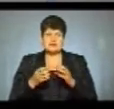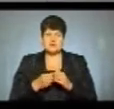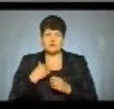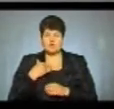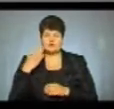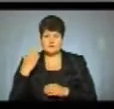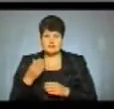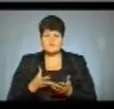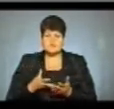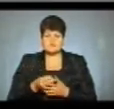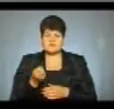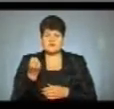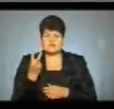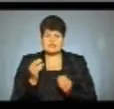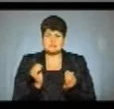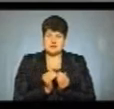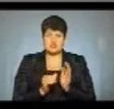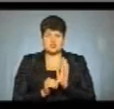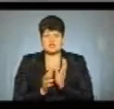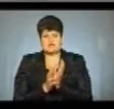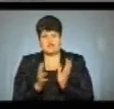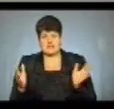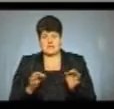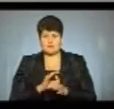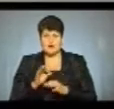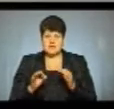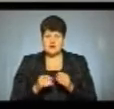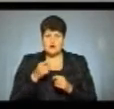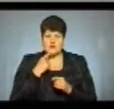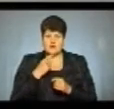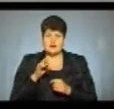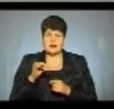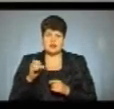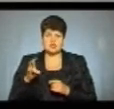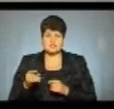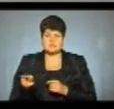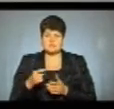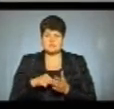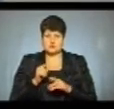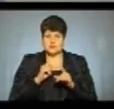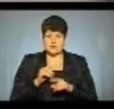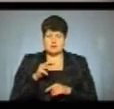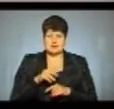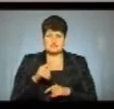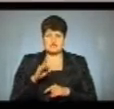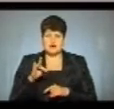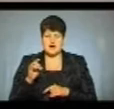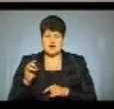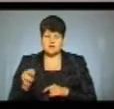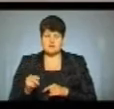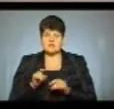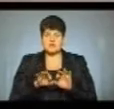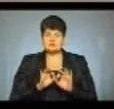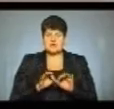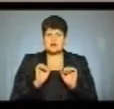голосування фінансуватимуть 12 малих та 6 великих проєктів, каже речниця Тернопільської міської ради Мар'яна Зварич. Вона розповіла,